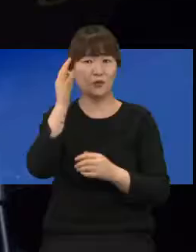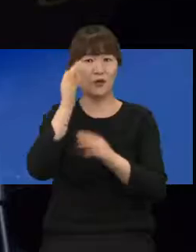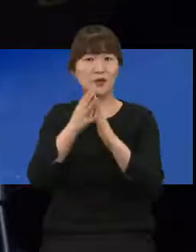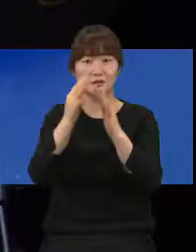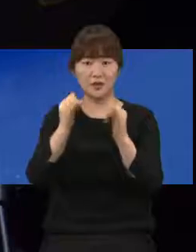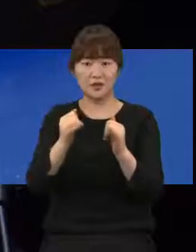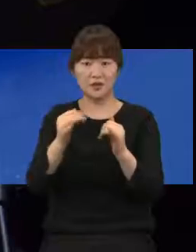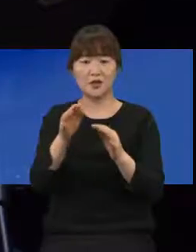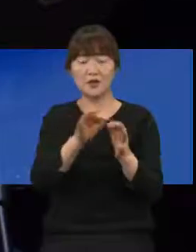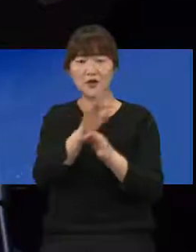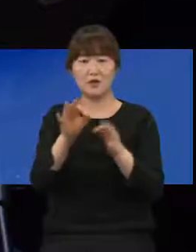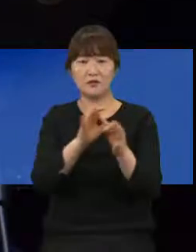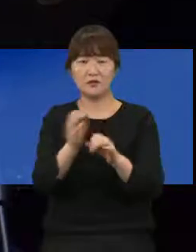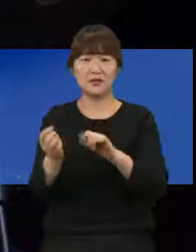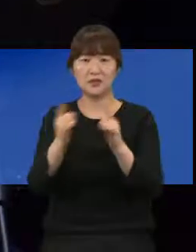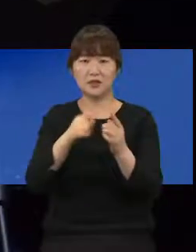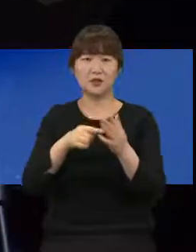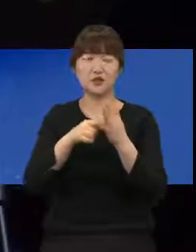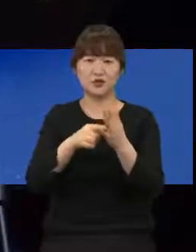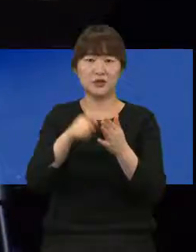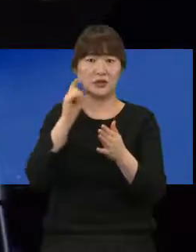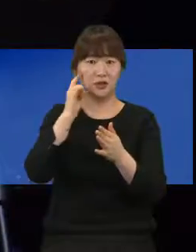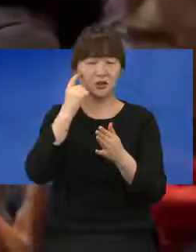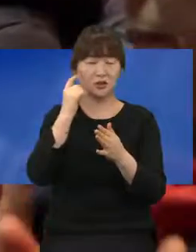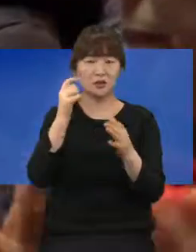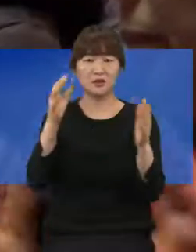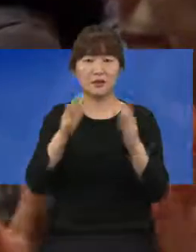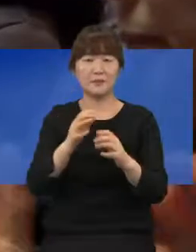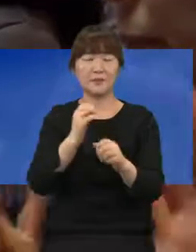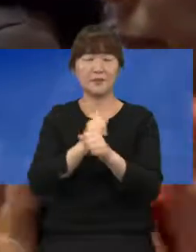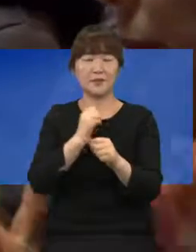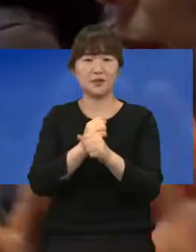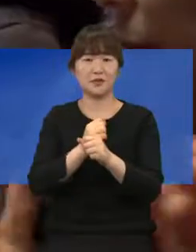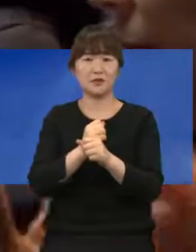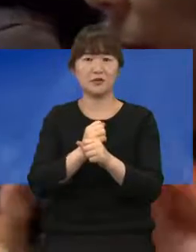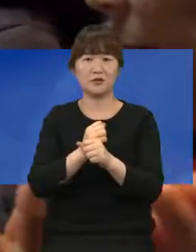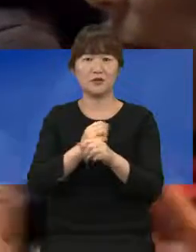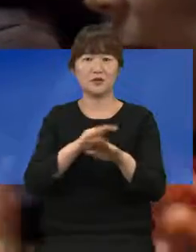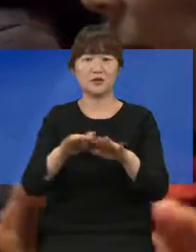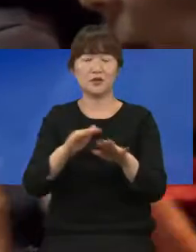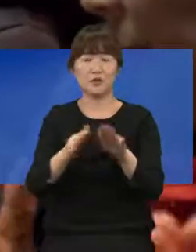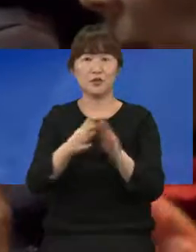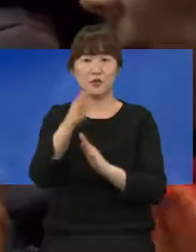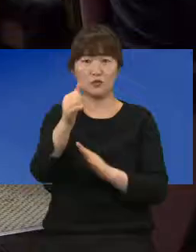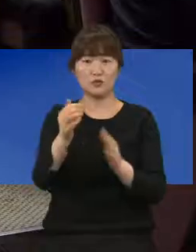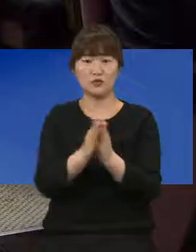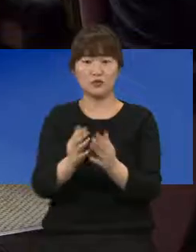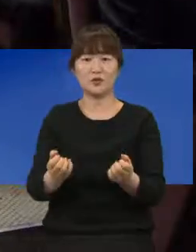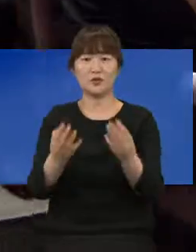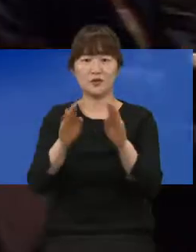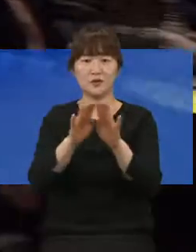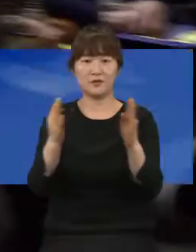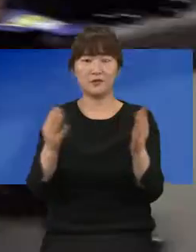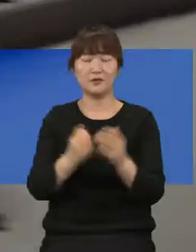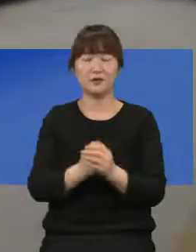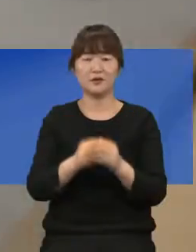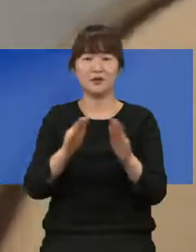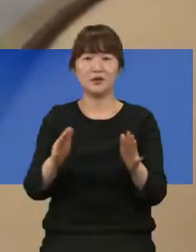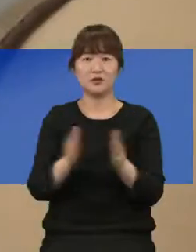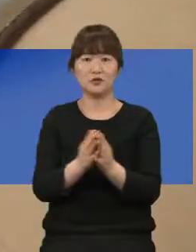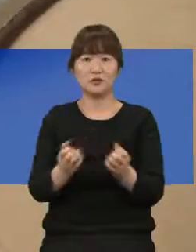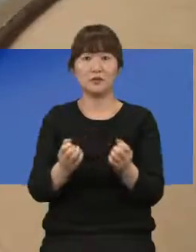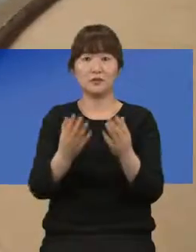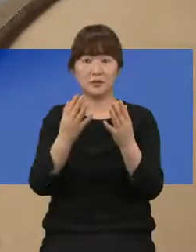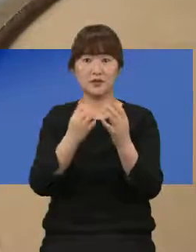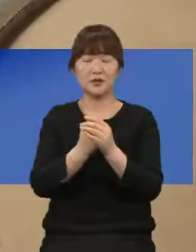살리기 추진 의지를 결집시켜 포항시 경제 살리기 범시민 대책본부 출범식을 가졌습니다. 이날